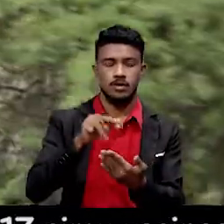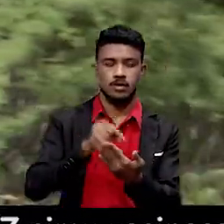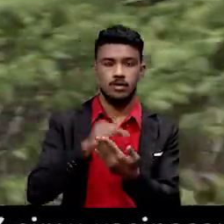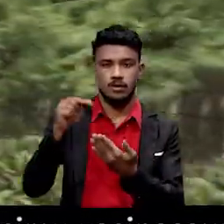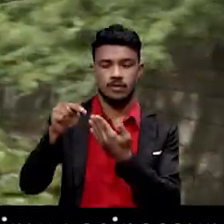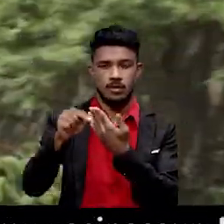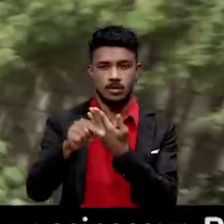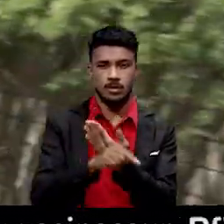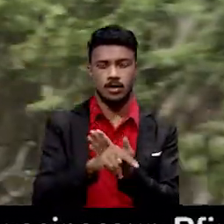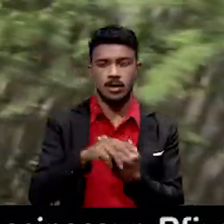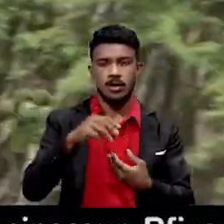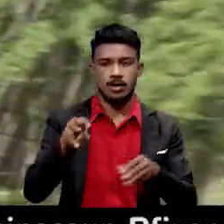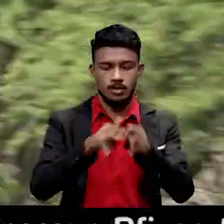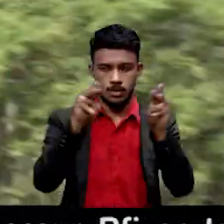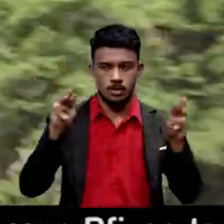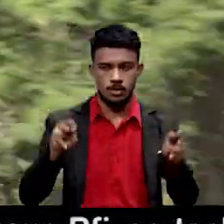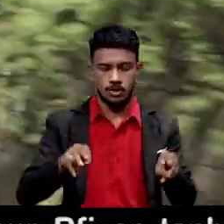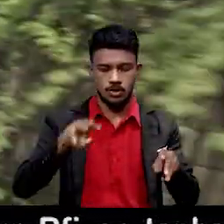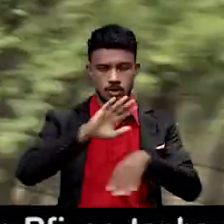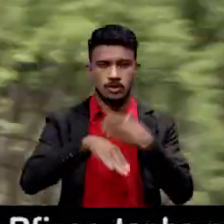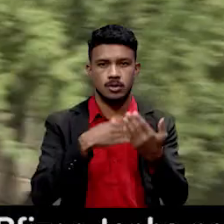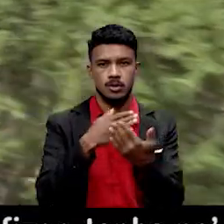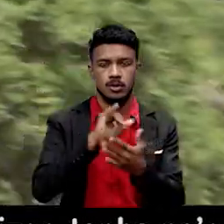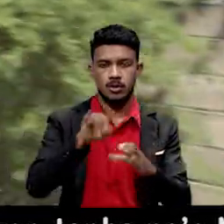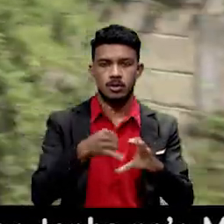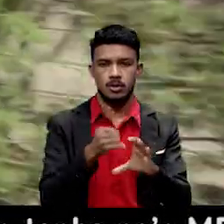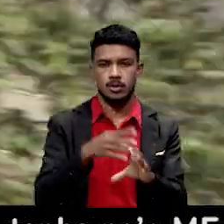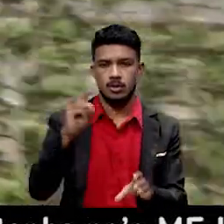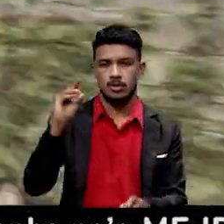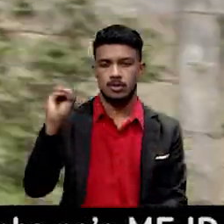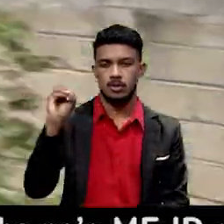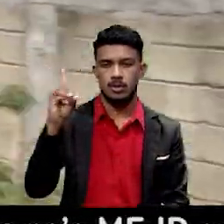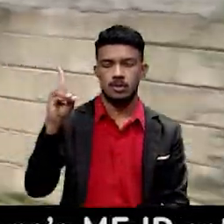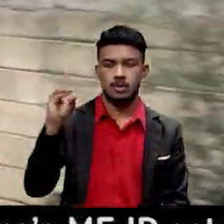iha teritori tomak inklui Dolokoang.